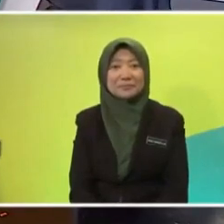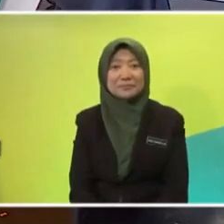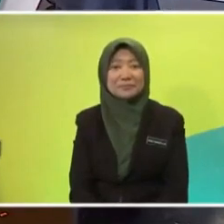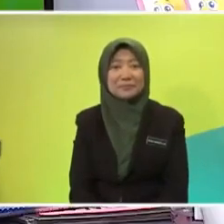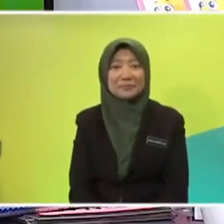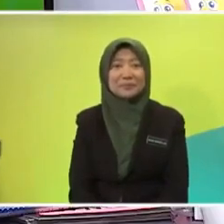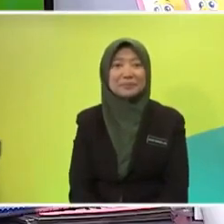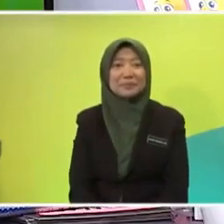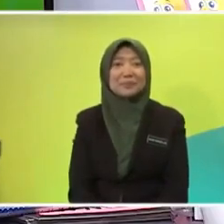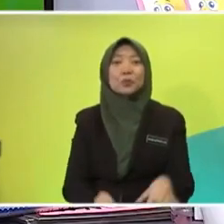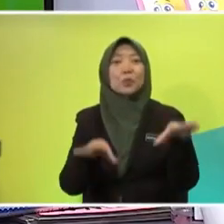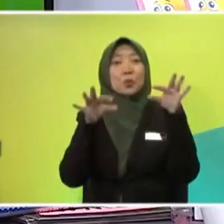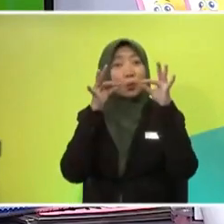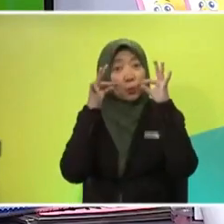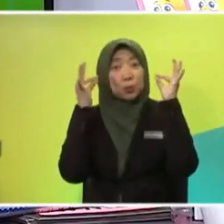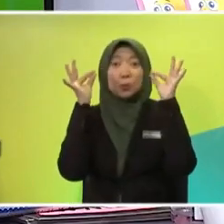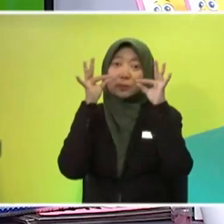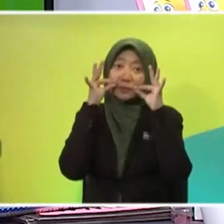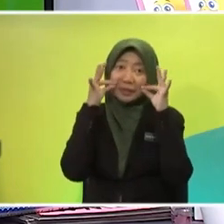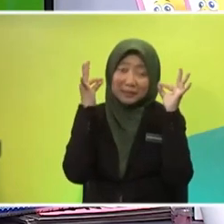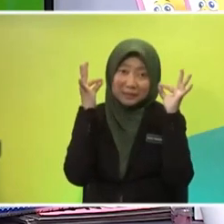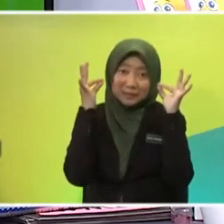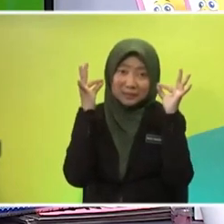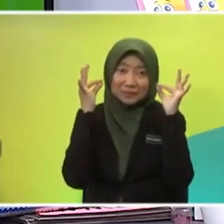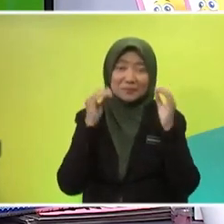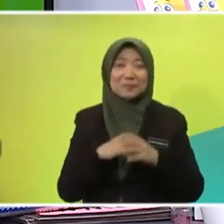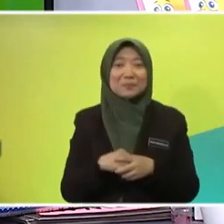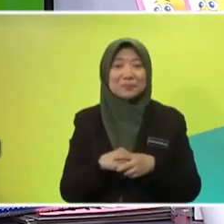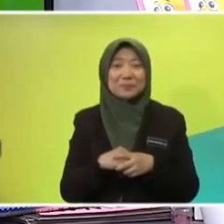Okey. Kucing. Kucing.